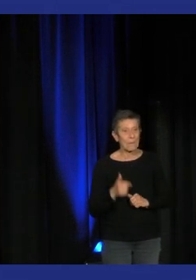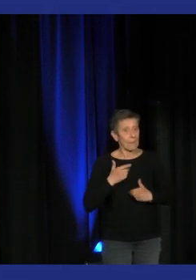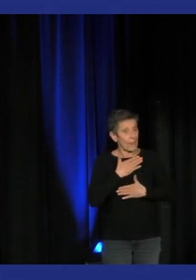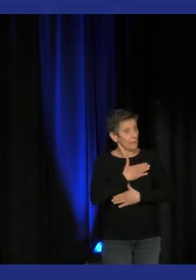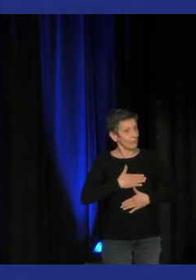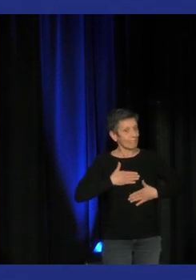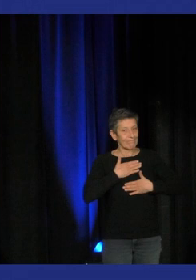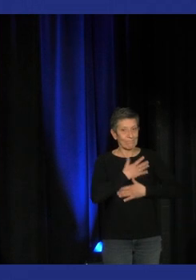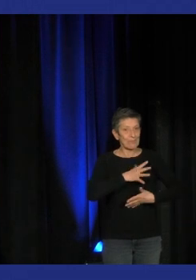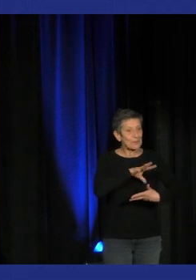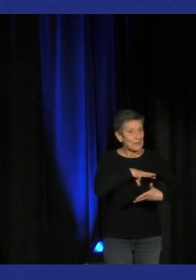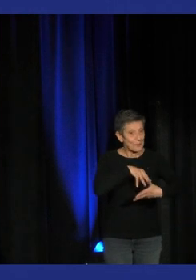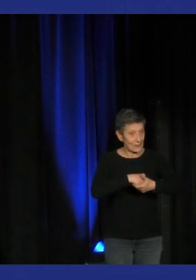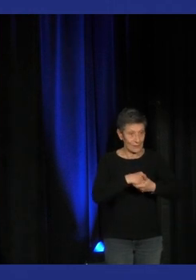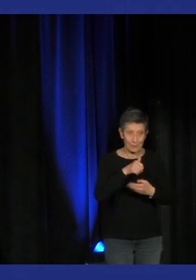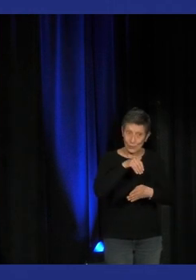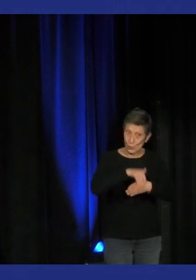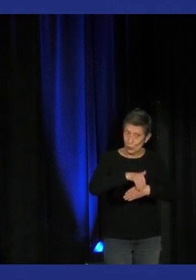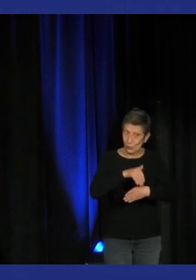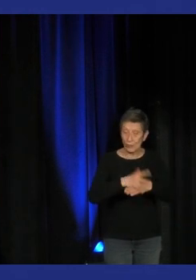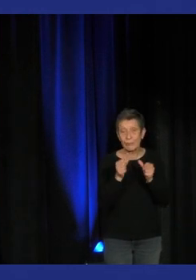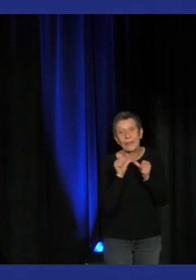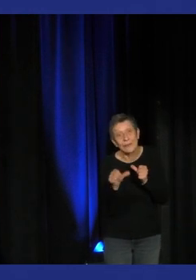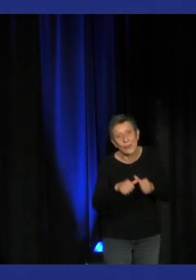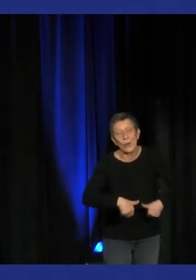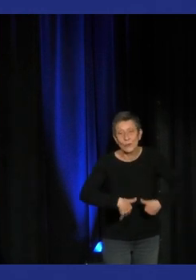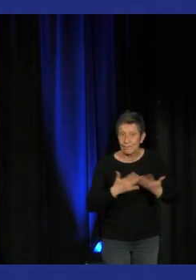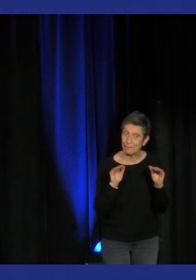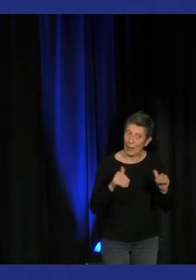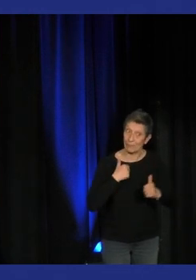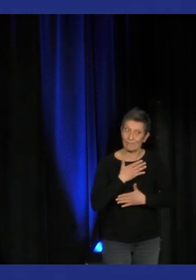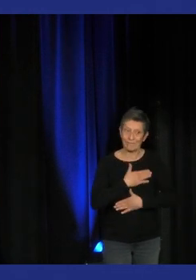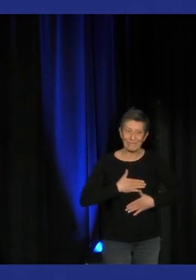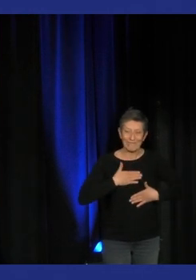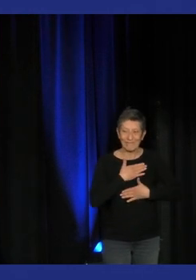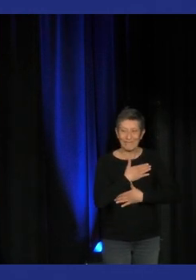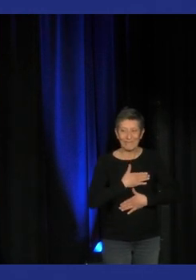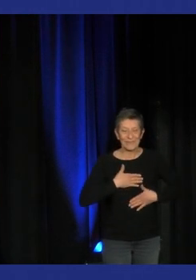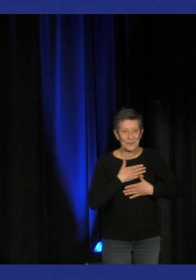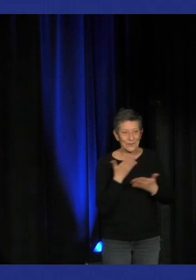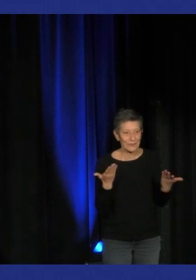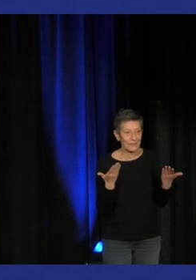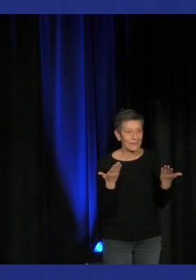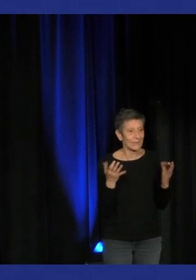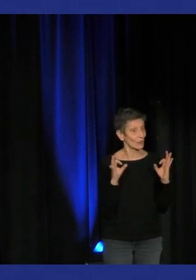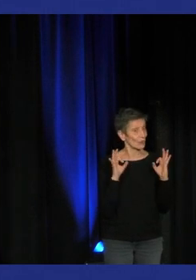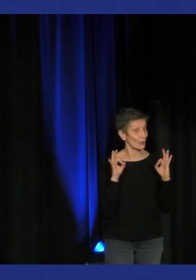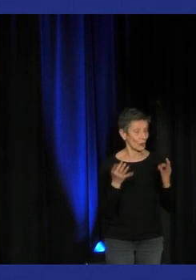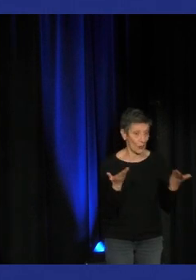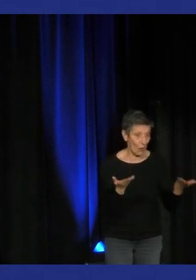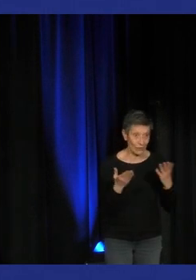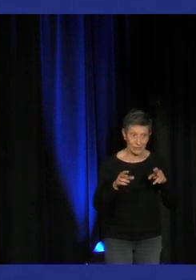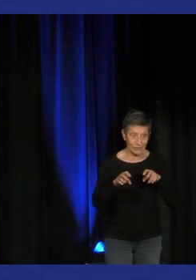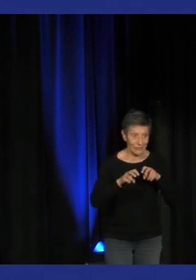de pouvoir participer ce soir, même si c'est à distance. Hein, mais bon, c'est vrai qu'au vu justement des difficultés